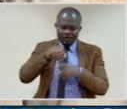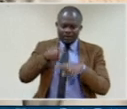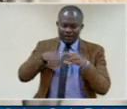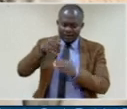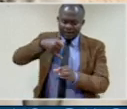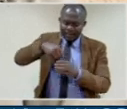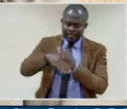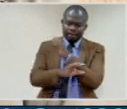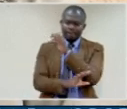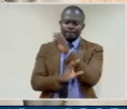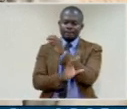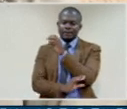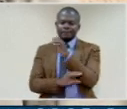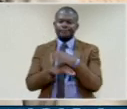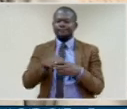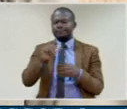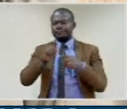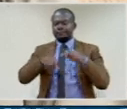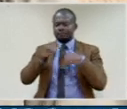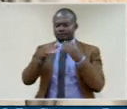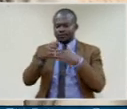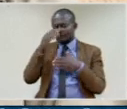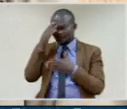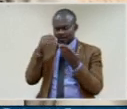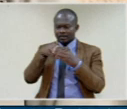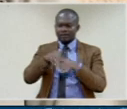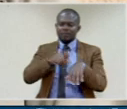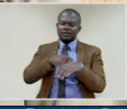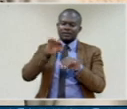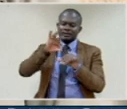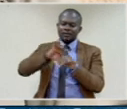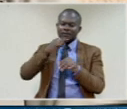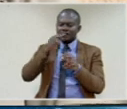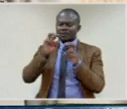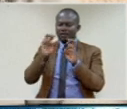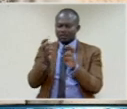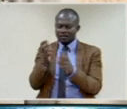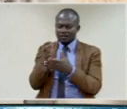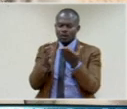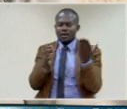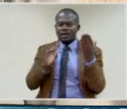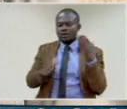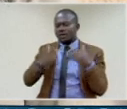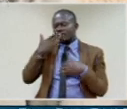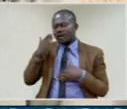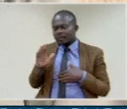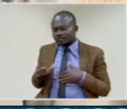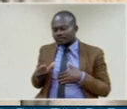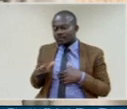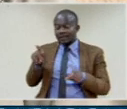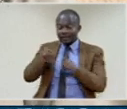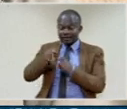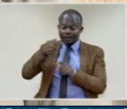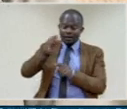gihugu abandi banyapolitiki kuko bageze mu gihe cy'amatora baravuga yuko yabyifashemo nabi, nawe